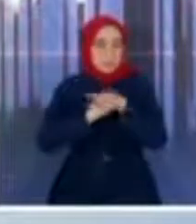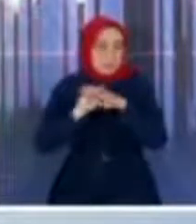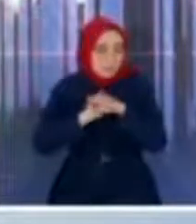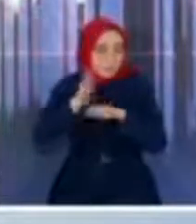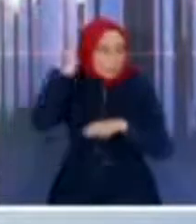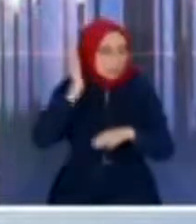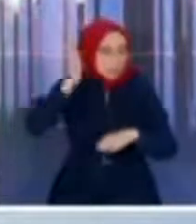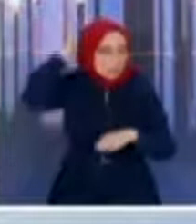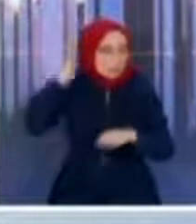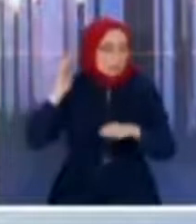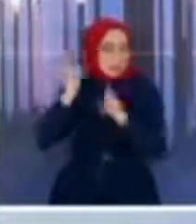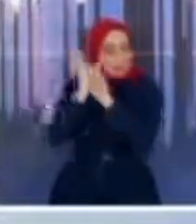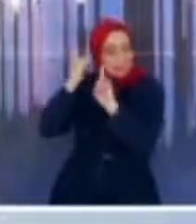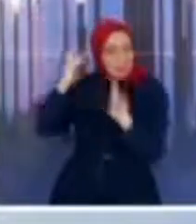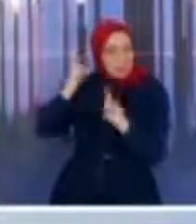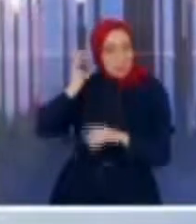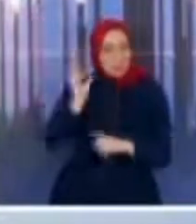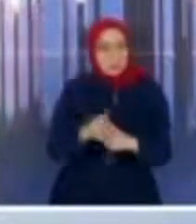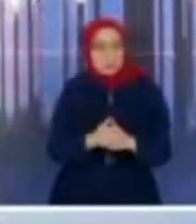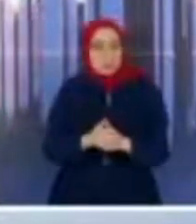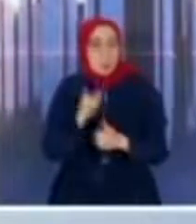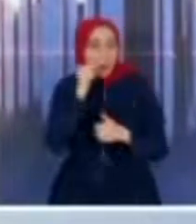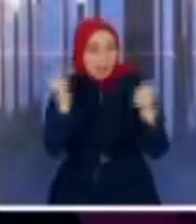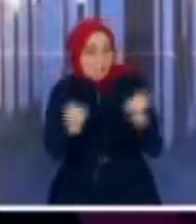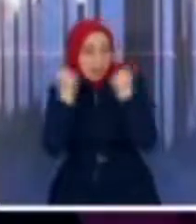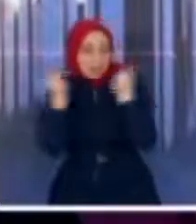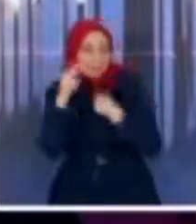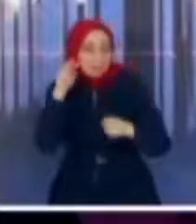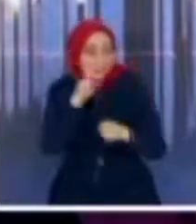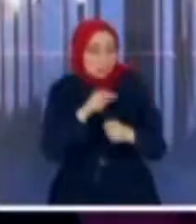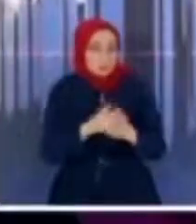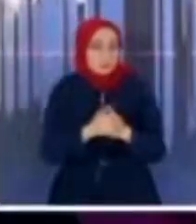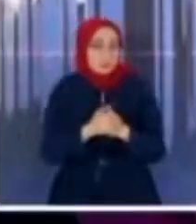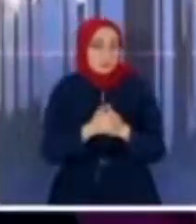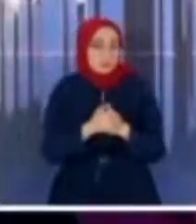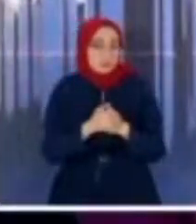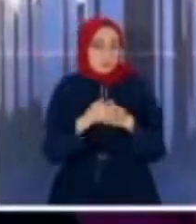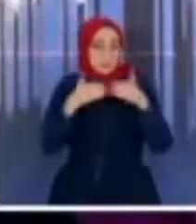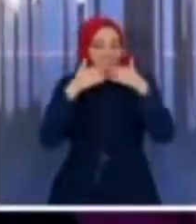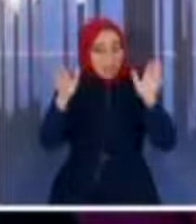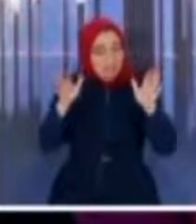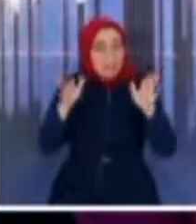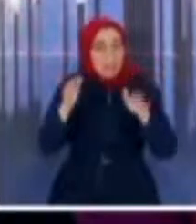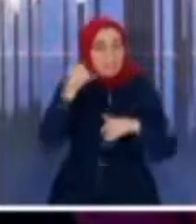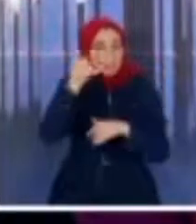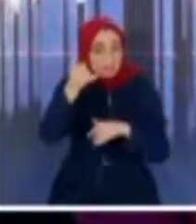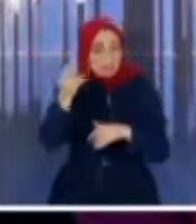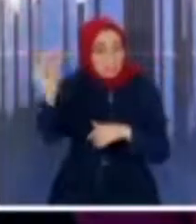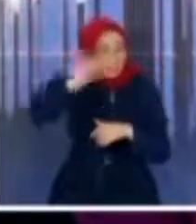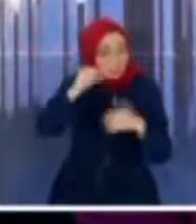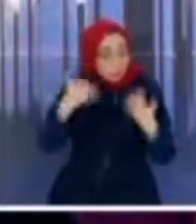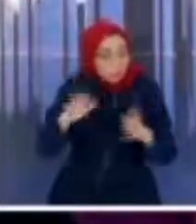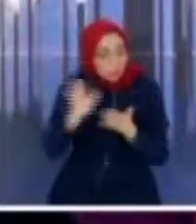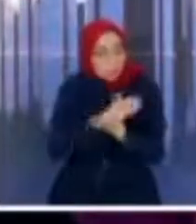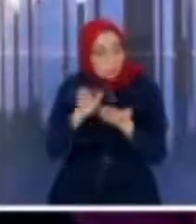شيء، شاف الاكتيفيتي نتاعنا خرج ابيل ا كونديداتور وكلمونا باش نصبوا صابينا ديجا على القصبه